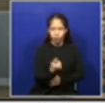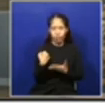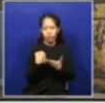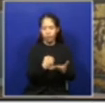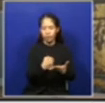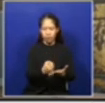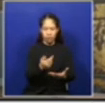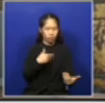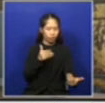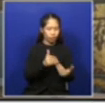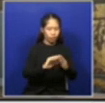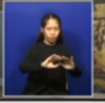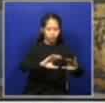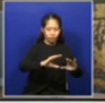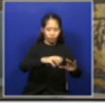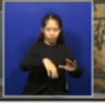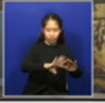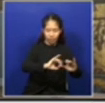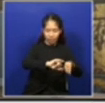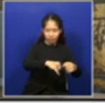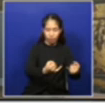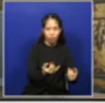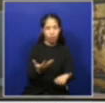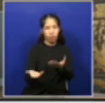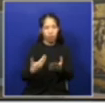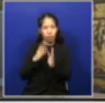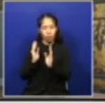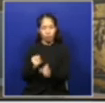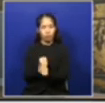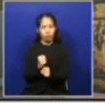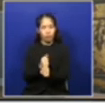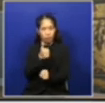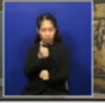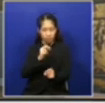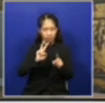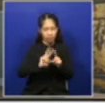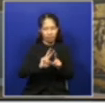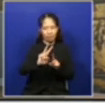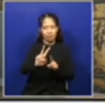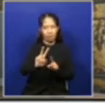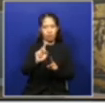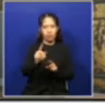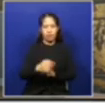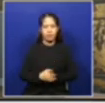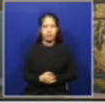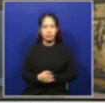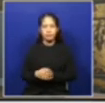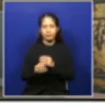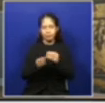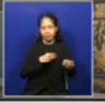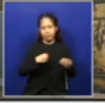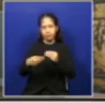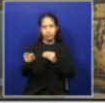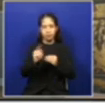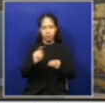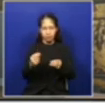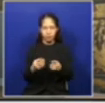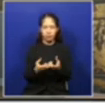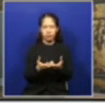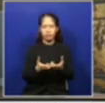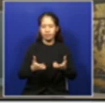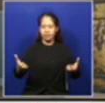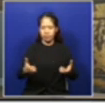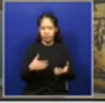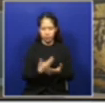การและลูกจ้างในระบบประกันสังคมได้สองก็คือมาตรการผ่อนปลนสินเชื่อครับด้วยการขยายระยะเวลาการชำระ